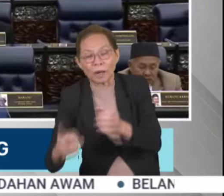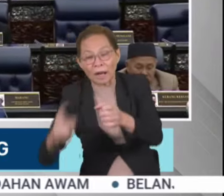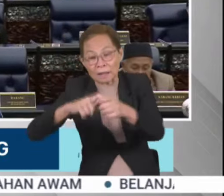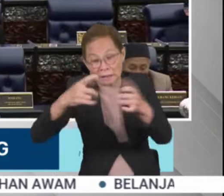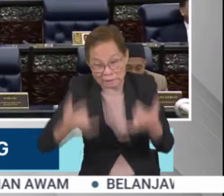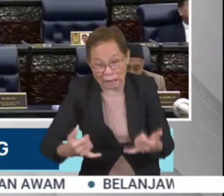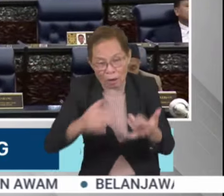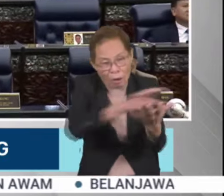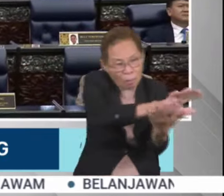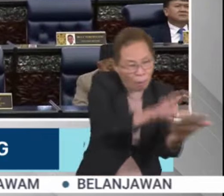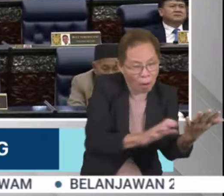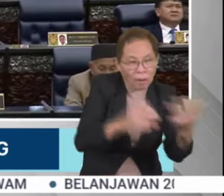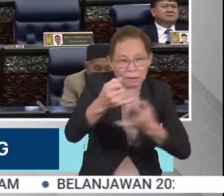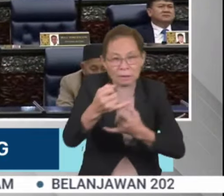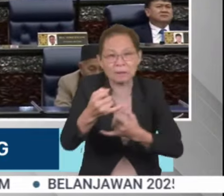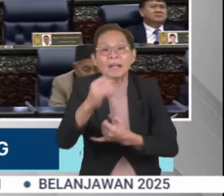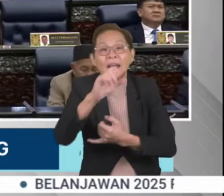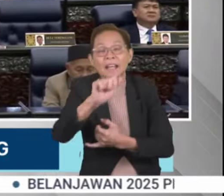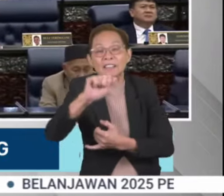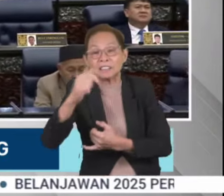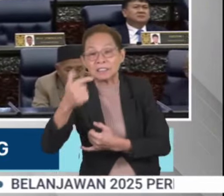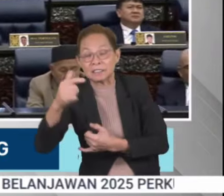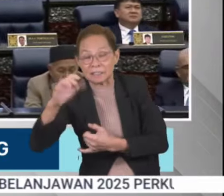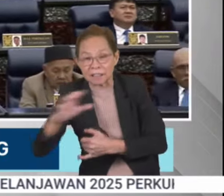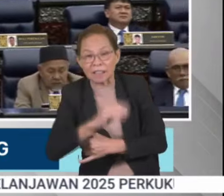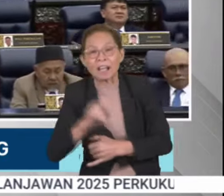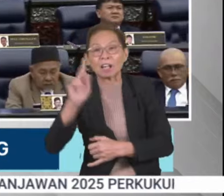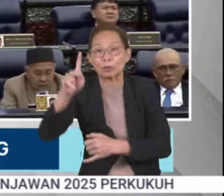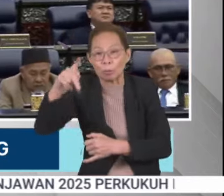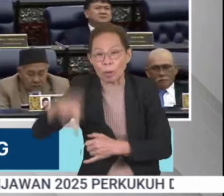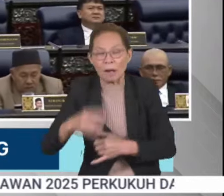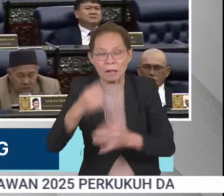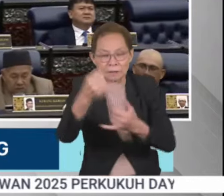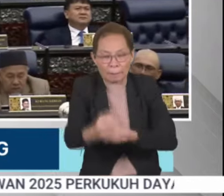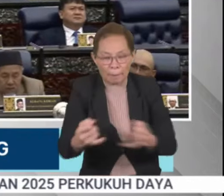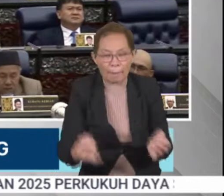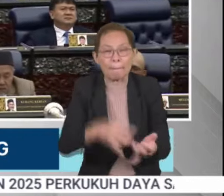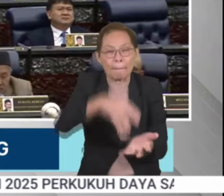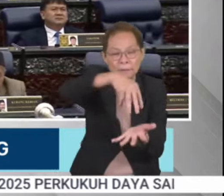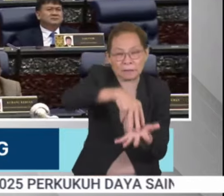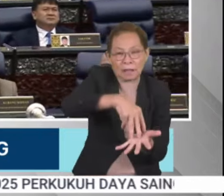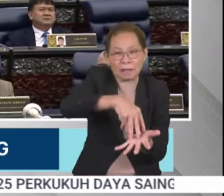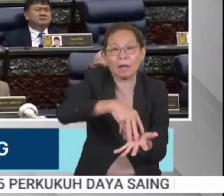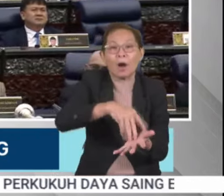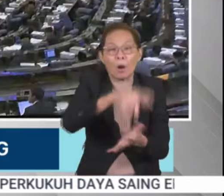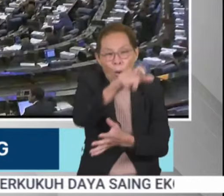kini sedang digubal Jabatan Peguam Negara dan Ketua Pengarah Jabatan Penjara sebagai pemegang taruh.